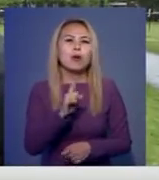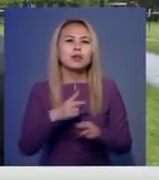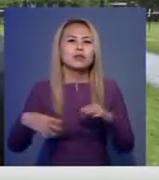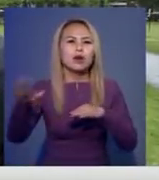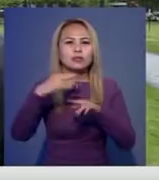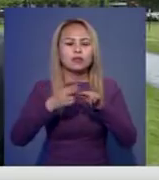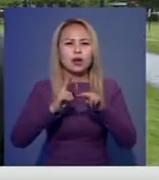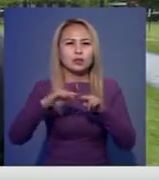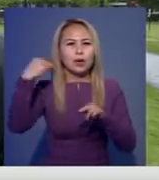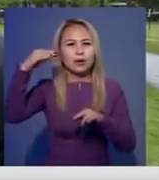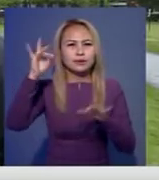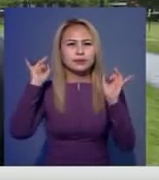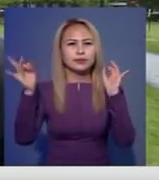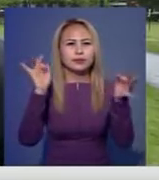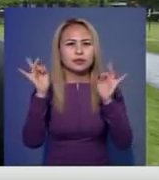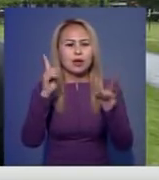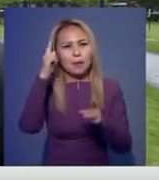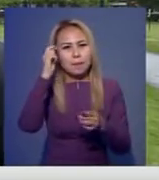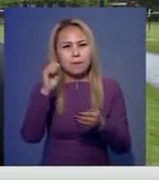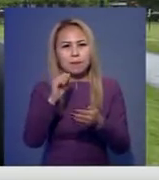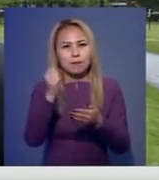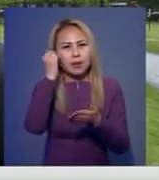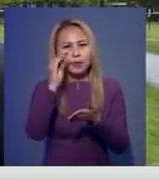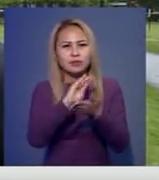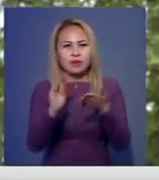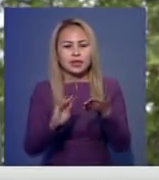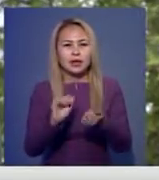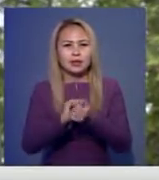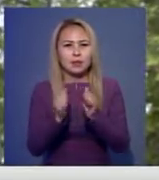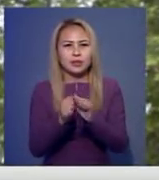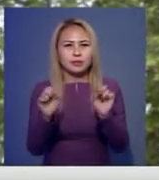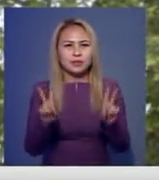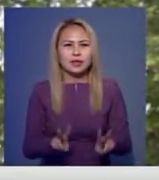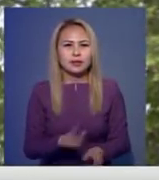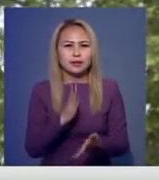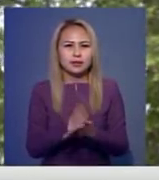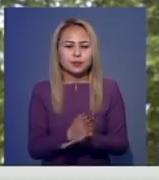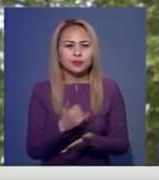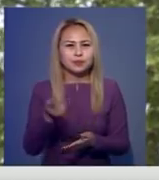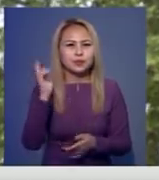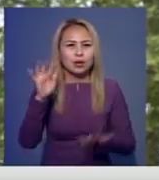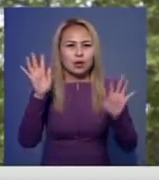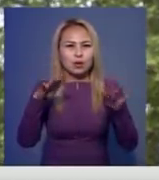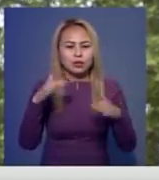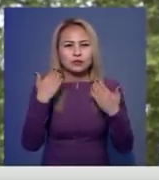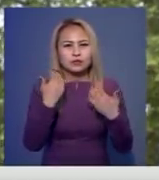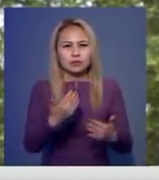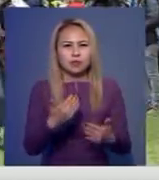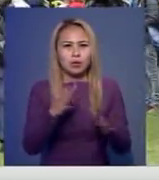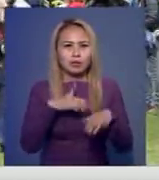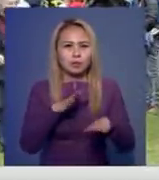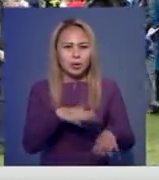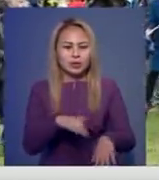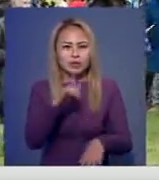үстіңгі жағында қоңырау, төменінде естелік жазулар жазылған гранит тақта бар. Таңертеңнен толассыз жауған жаңбыр ардагерлер шеруге